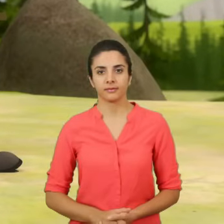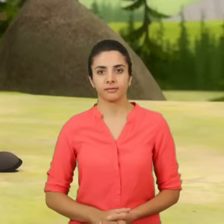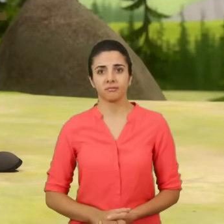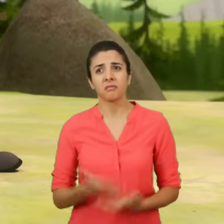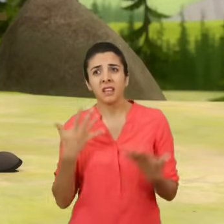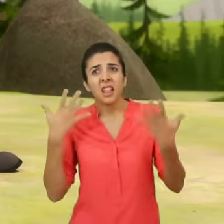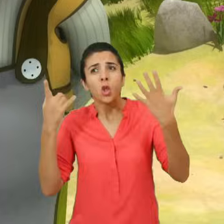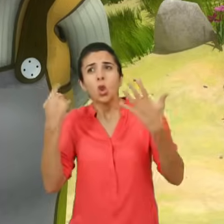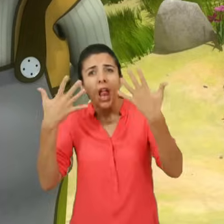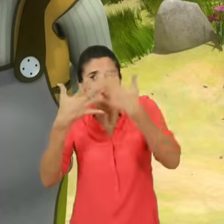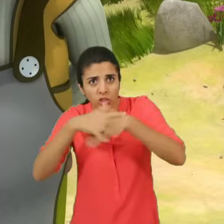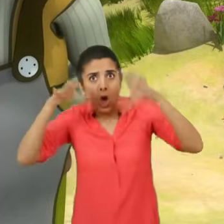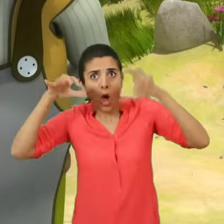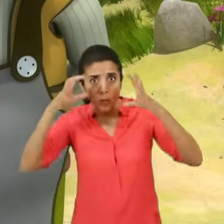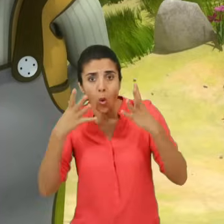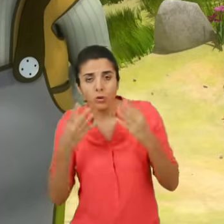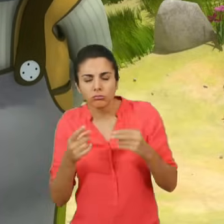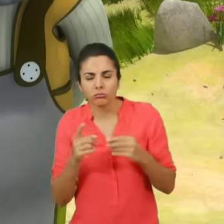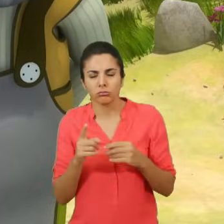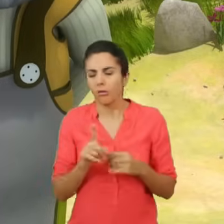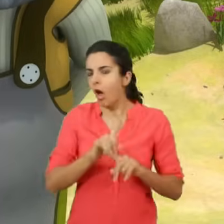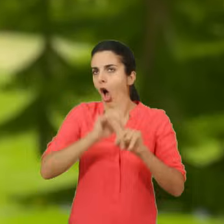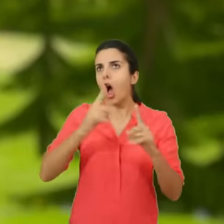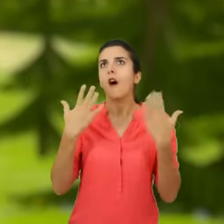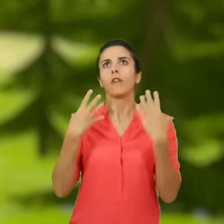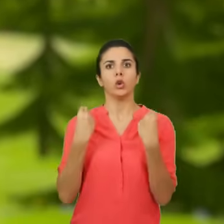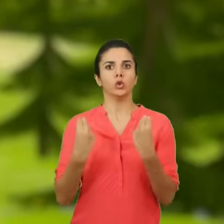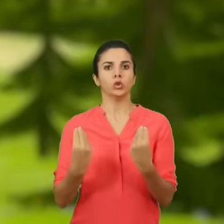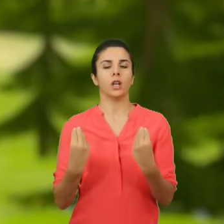Dün gece yağmur yağdı mı? Hayır, hava çok güzeldi.